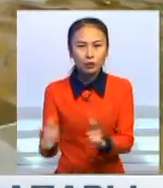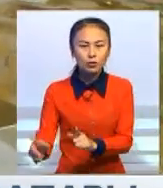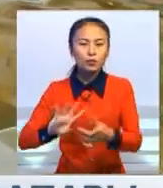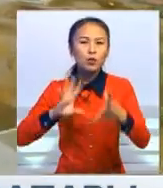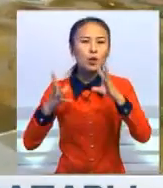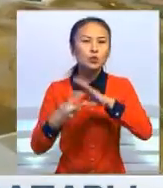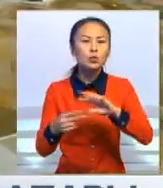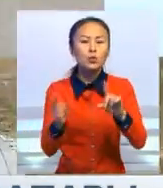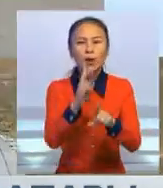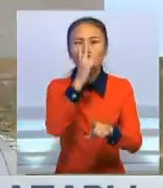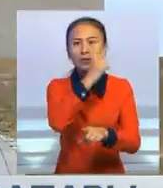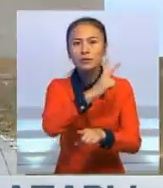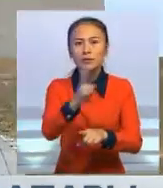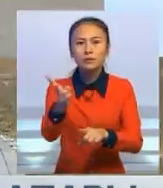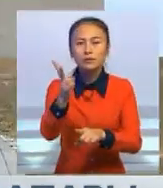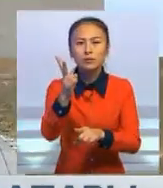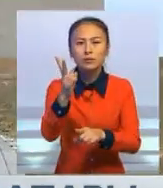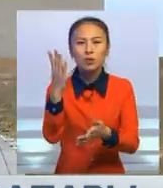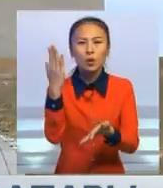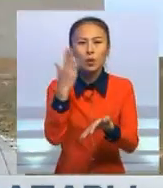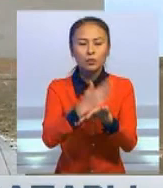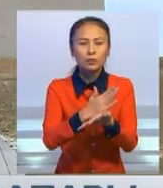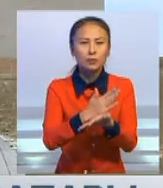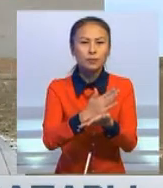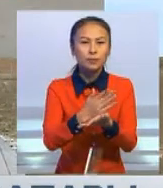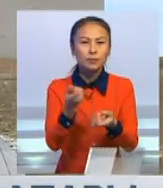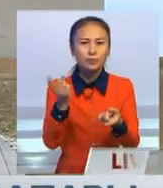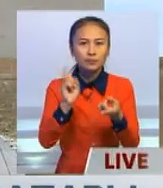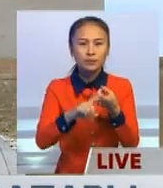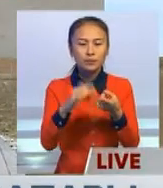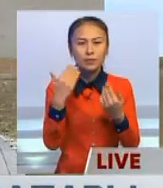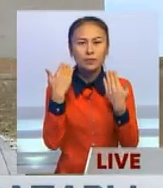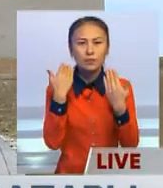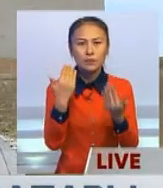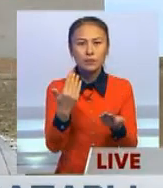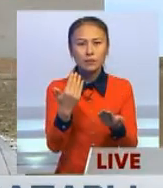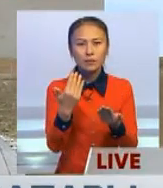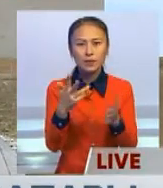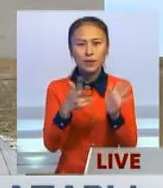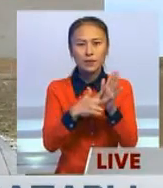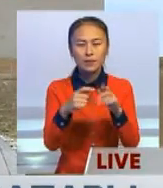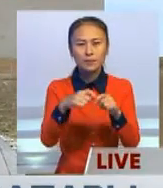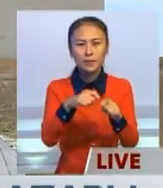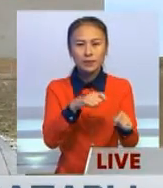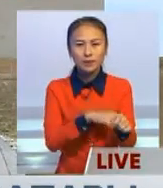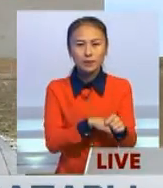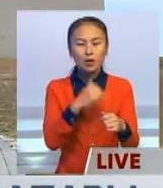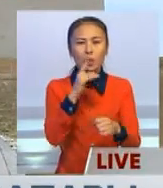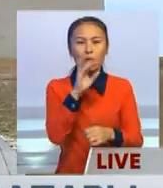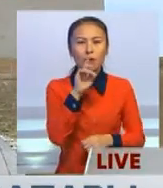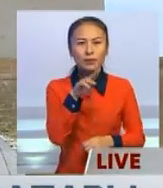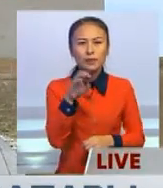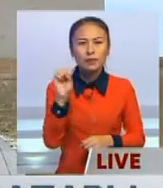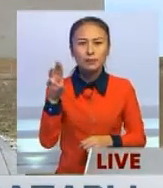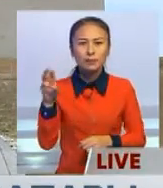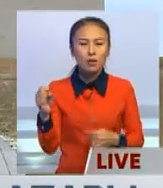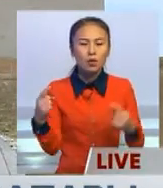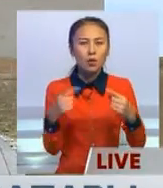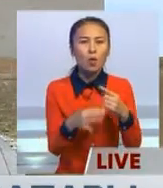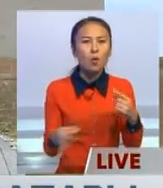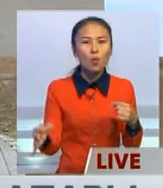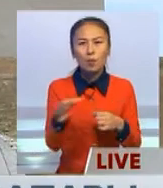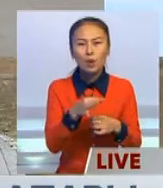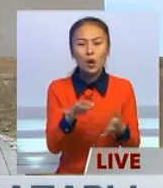4 құбылаға қарап тұрған 4 қобыз стелласы орнатылған. Оның биіктігі 8 метр. Айта кету керек, Қорқыт-ата кешені